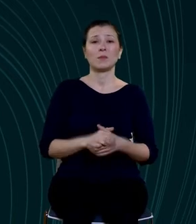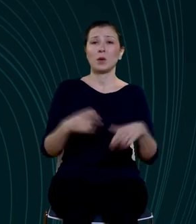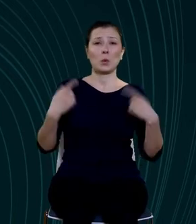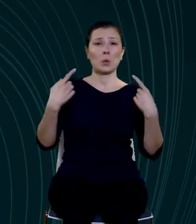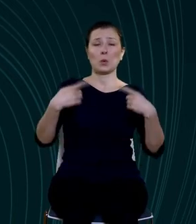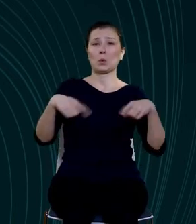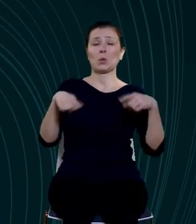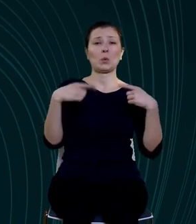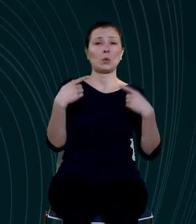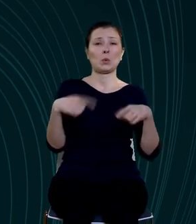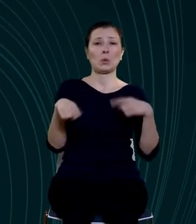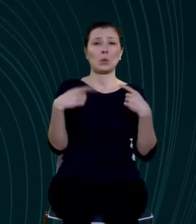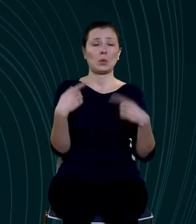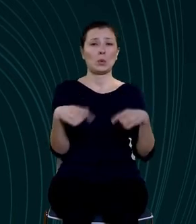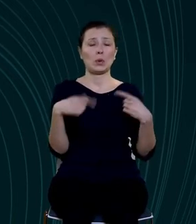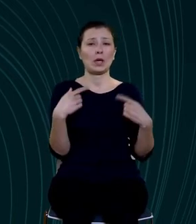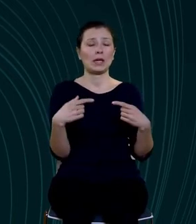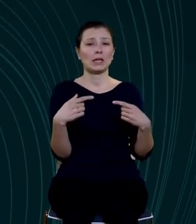do